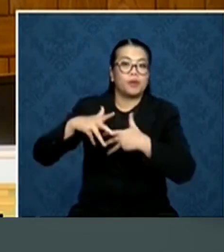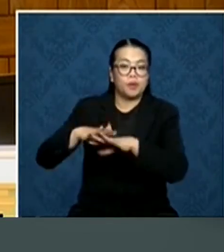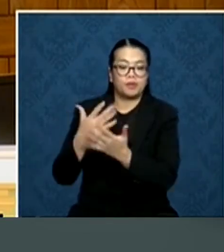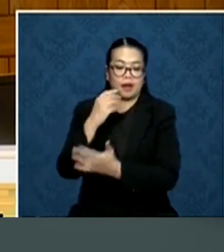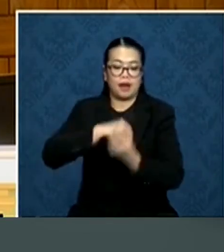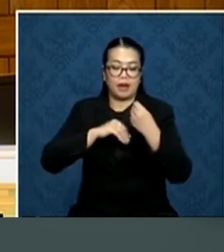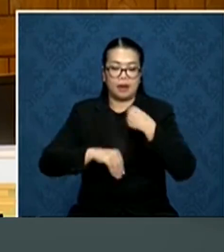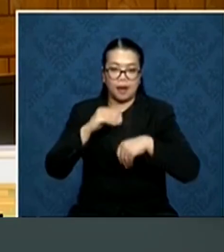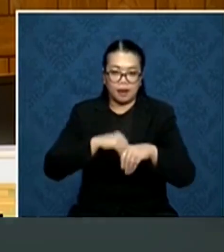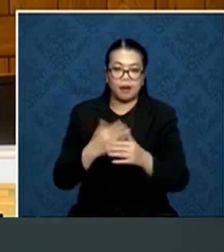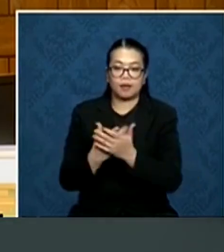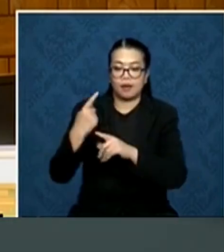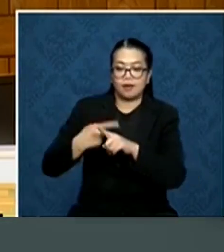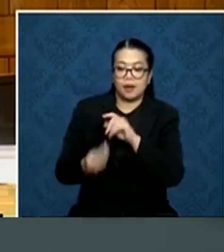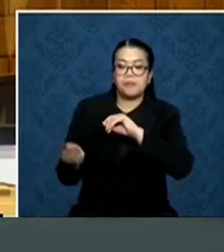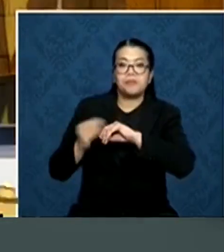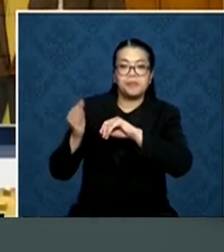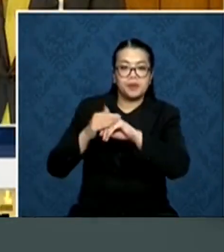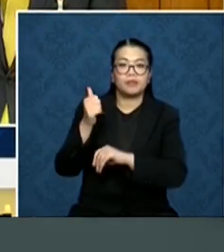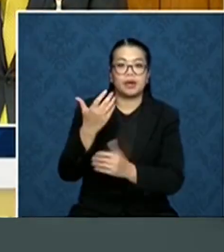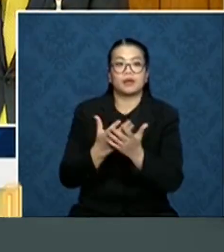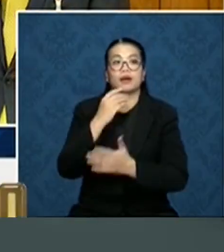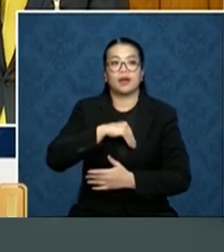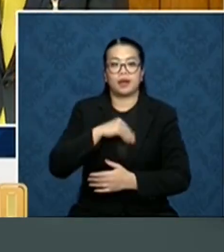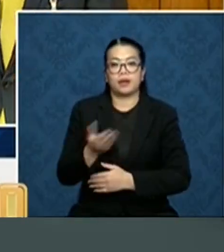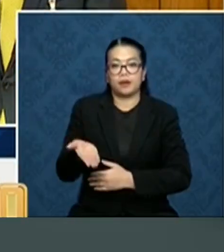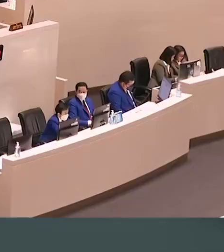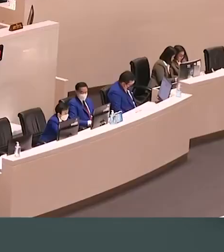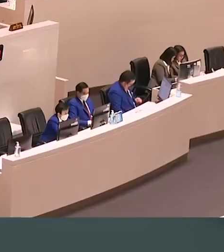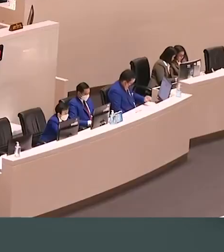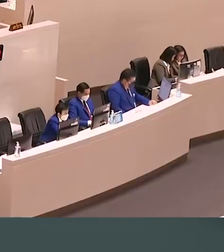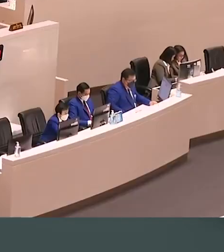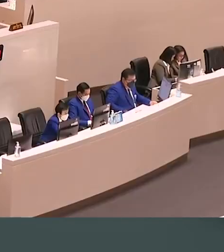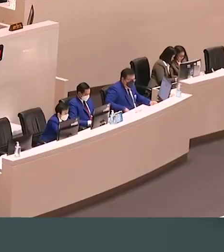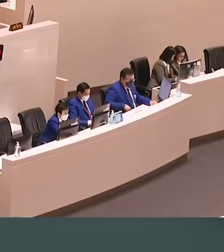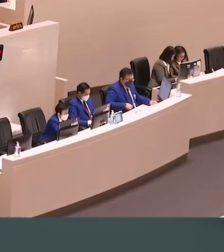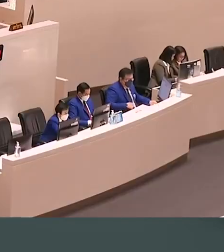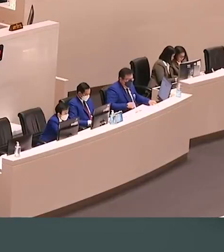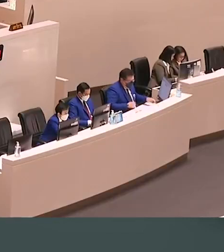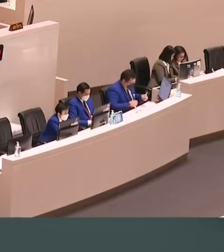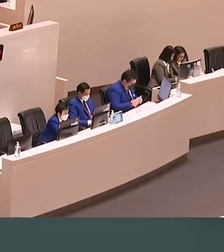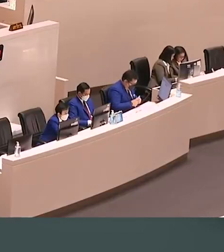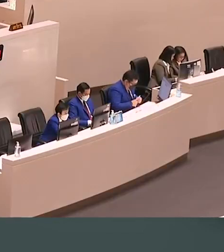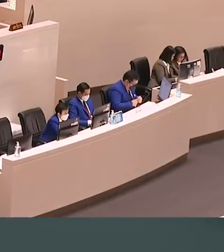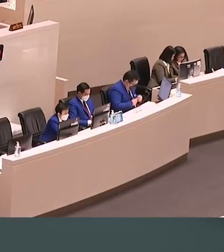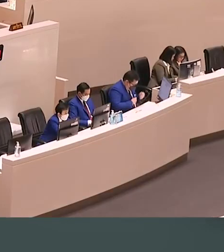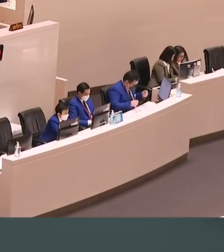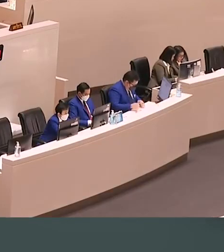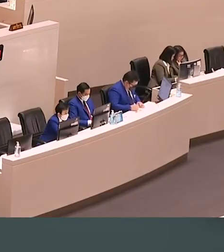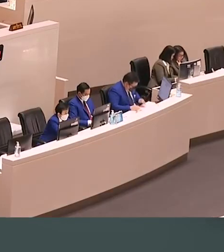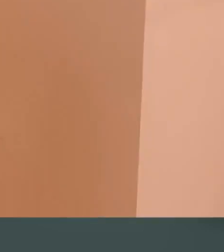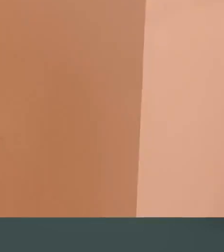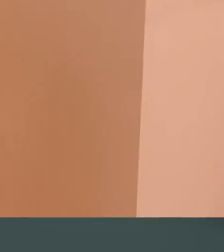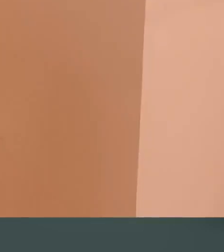รายได้ดีทำให้พี่น้องประชาชนของเรามีรายได้สูงขึ้นนายกรัฐมนตรียัง